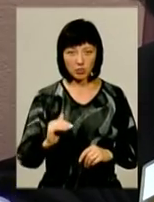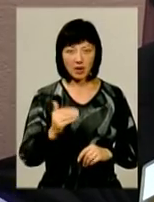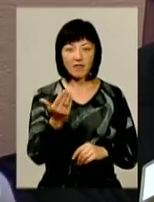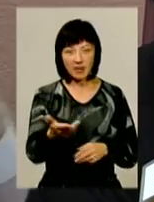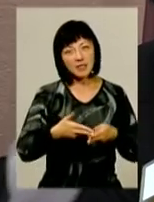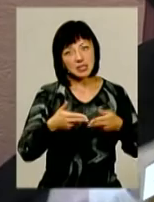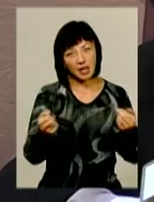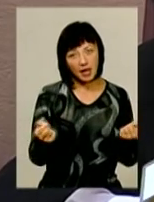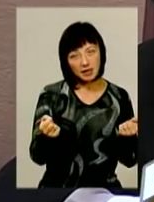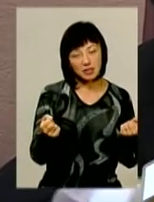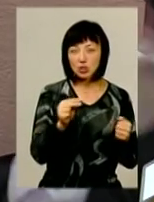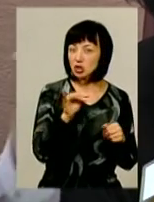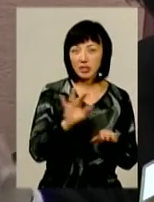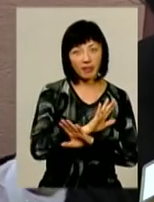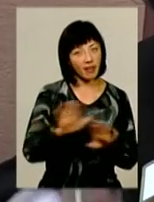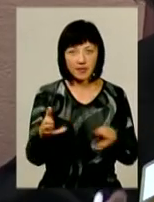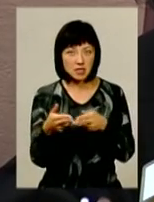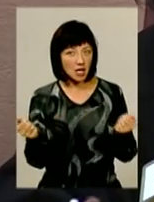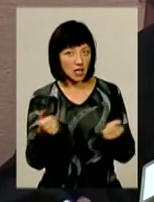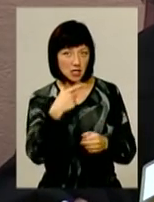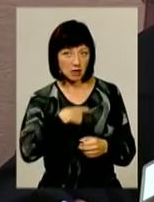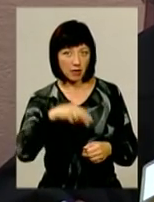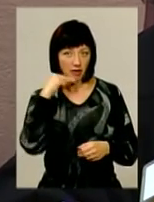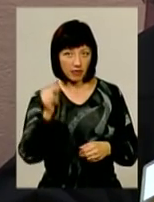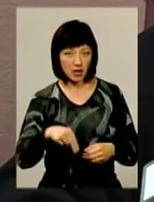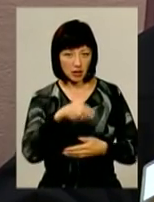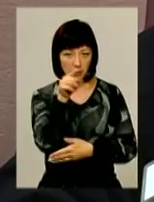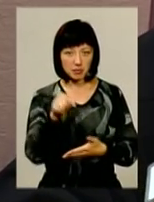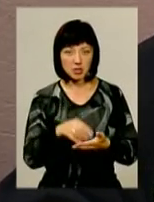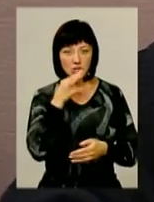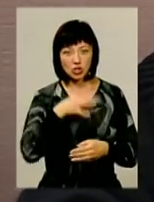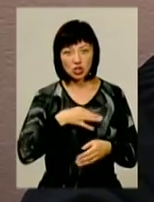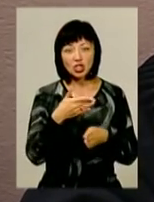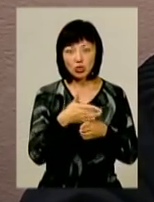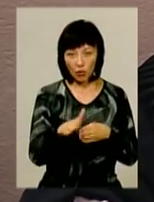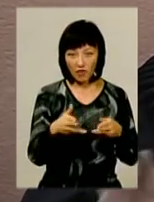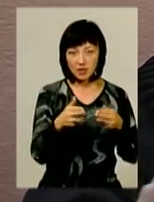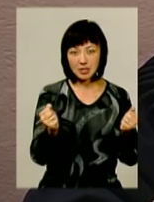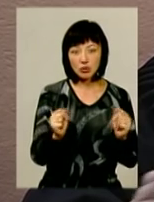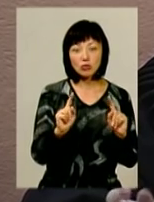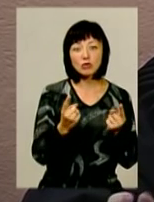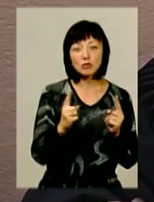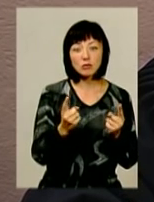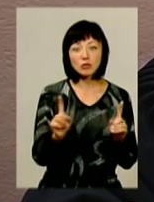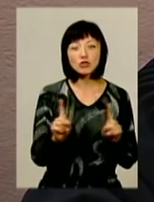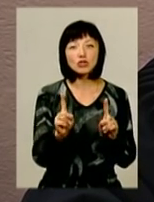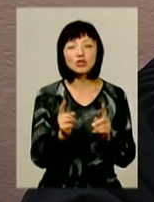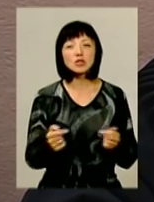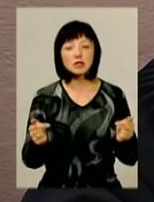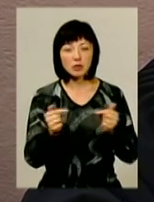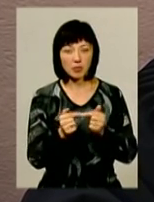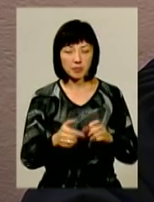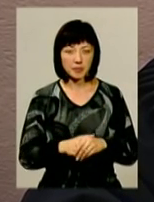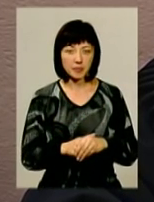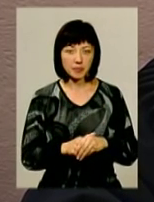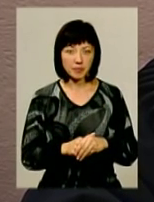себе винним чи ви не визнаєте себе винним? Скажіть коротко. Частково визнаєте, чи не повністю частково, що? Частково, пішохід,